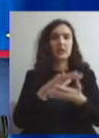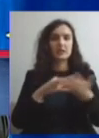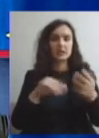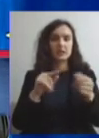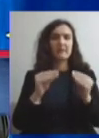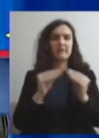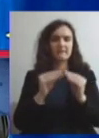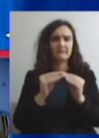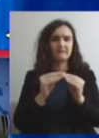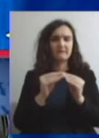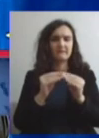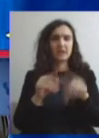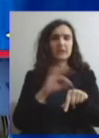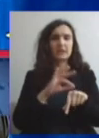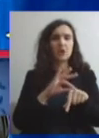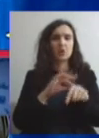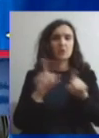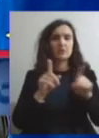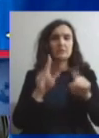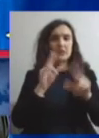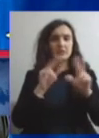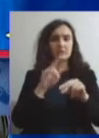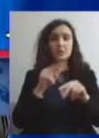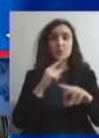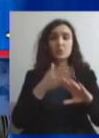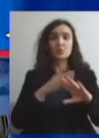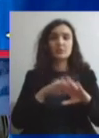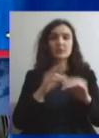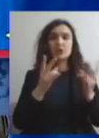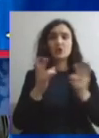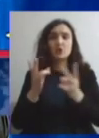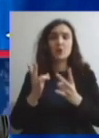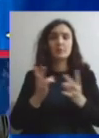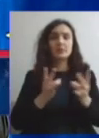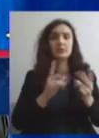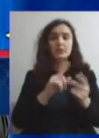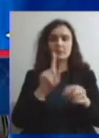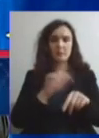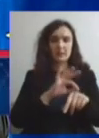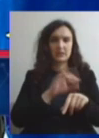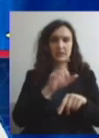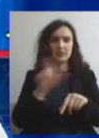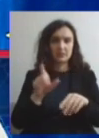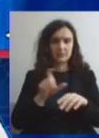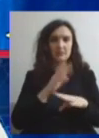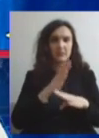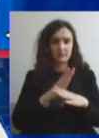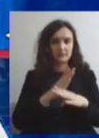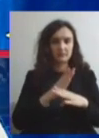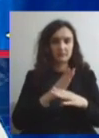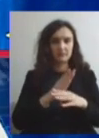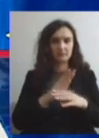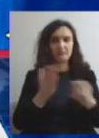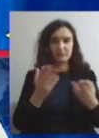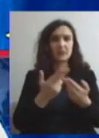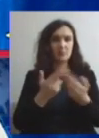იმ დიაგნოზების გათვალისწინებით და იმ სირთულის და საჭიროების გათვალისწინებით, რომელიც პაციენტებს გააჩნიათ, ვინაიდან რა თქმა